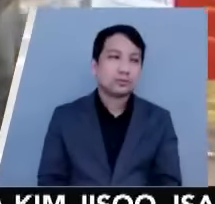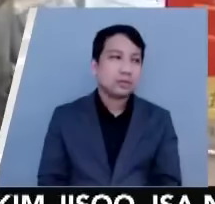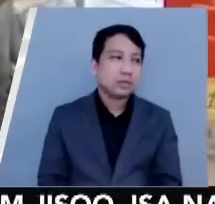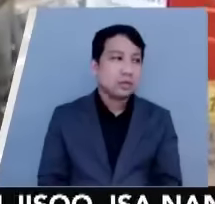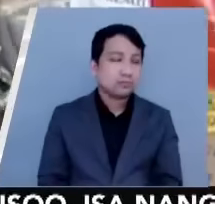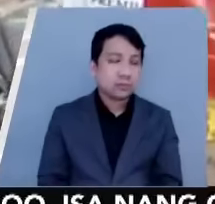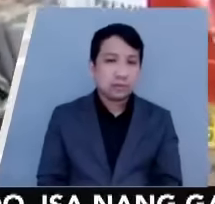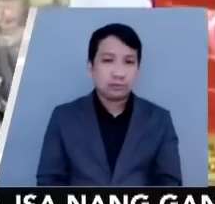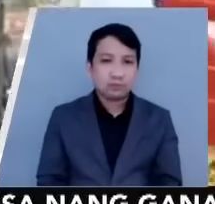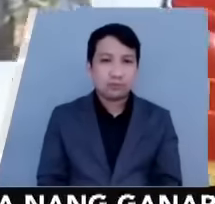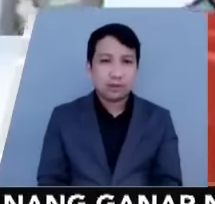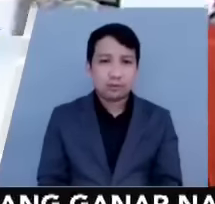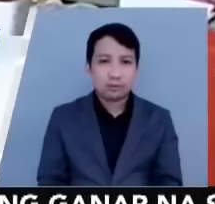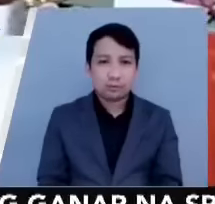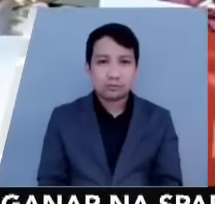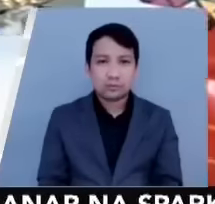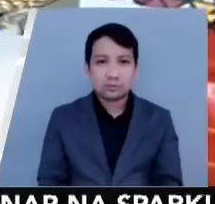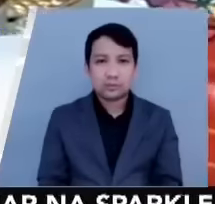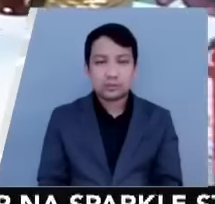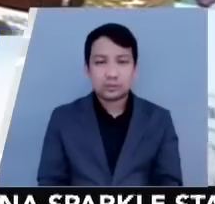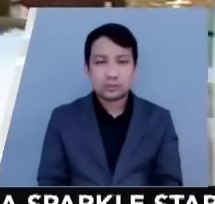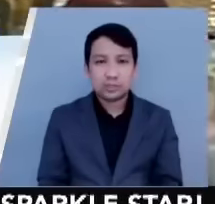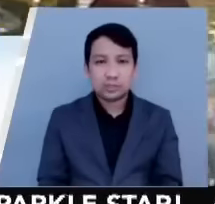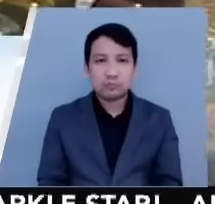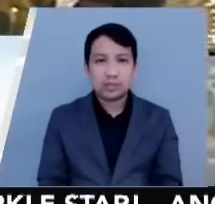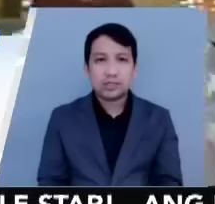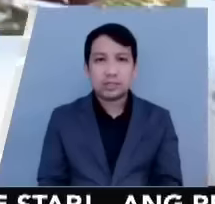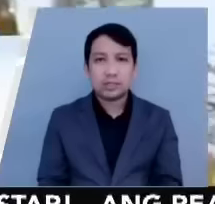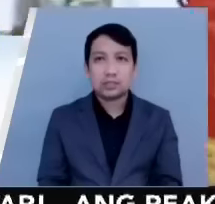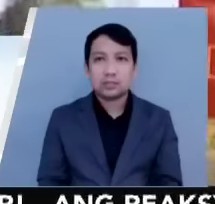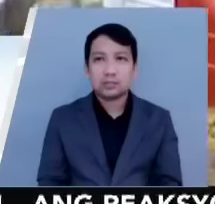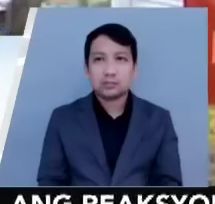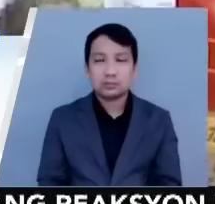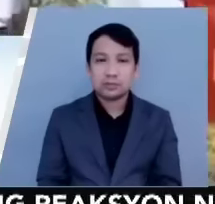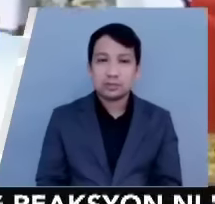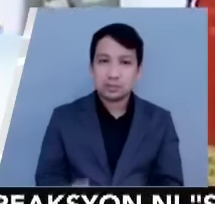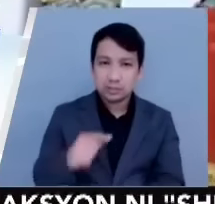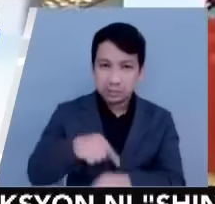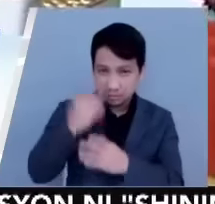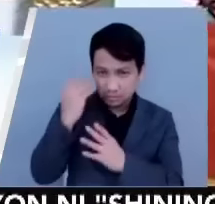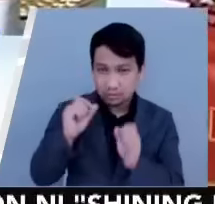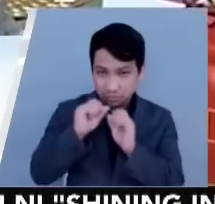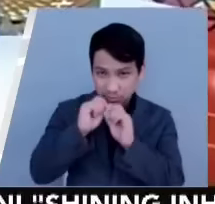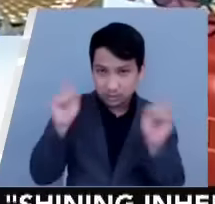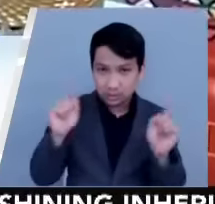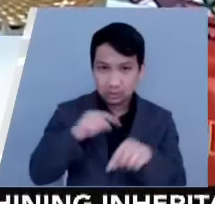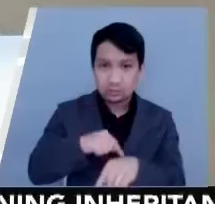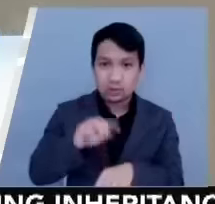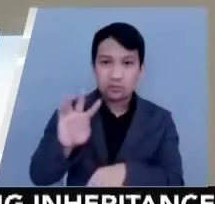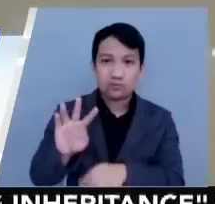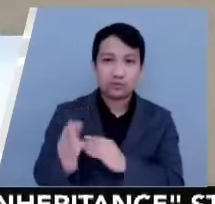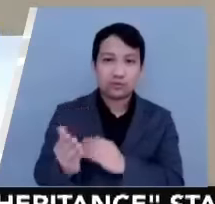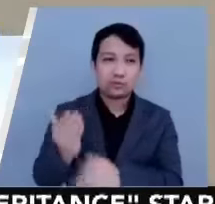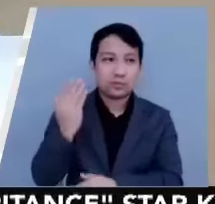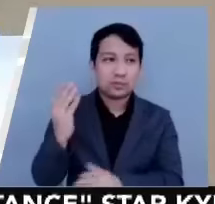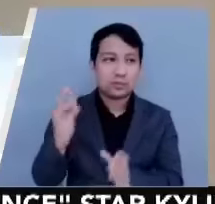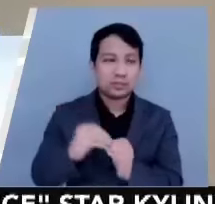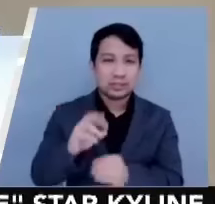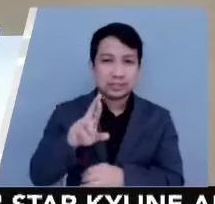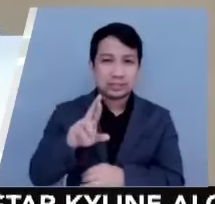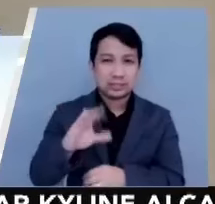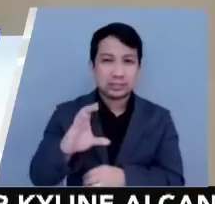Para lang tiyak na hindi malate sa 7 a.m. na oras ng trabaho, gumigising ng alas 4 ng madaling araw si Rico. Bukod